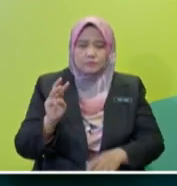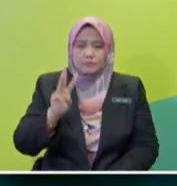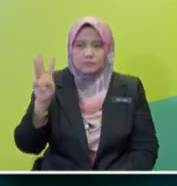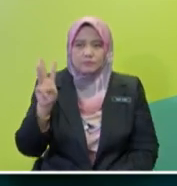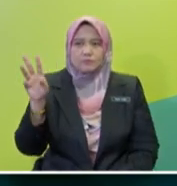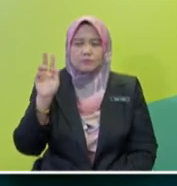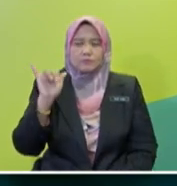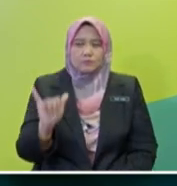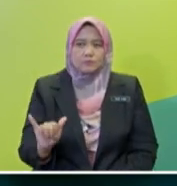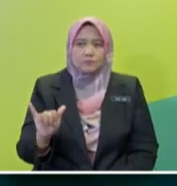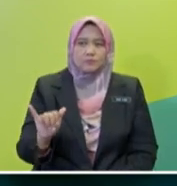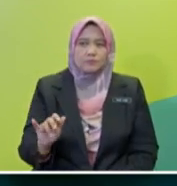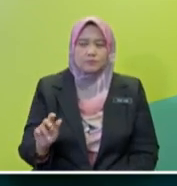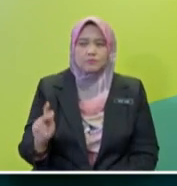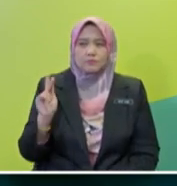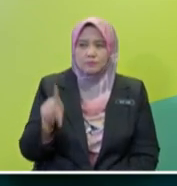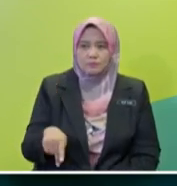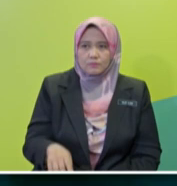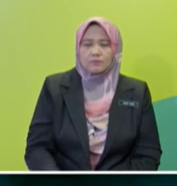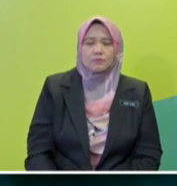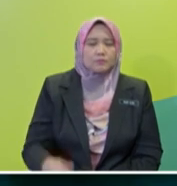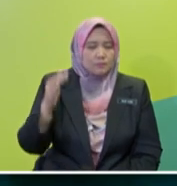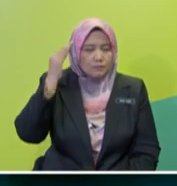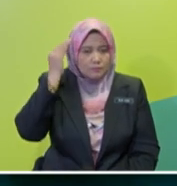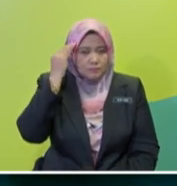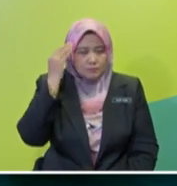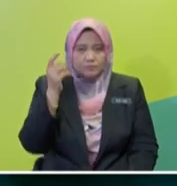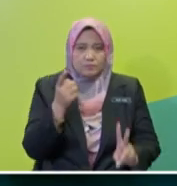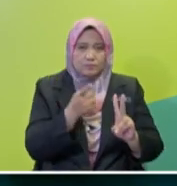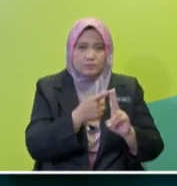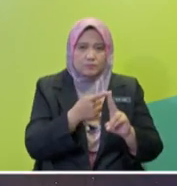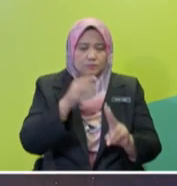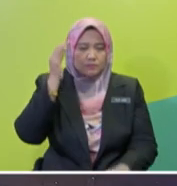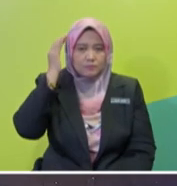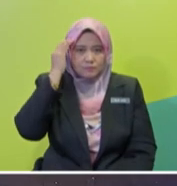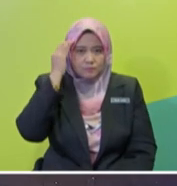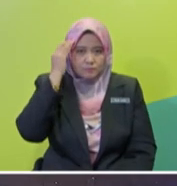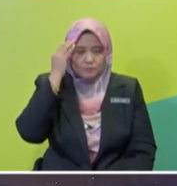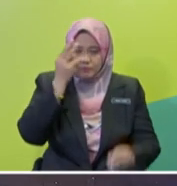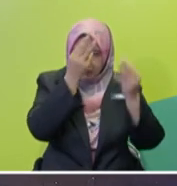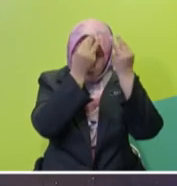mengetahui maklumat penting yang harus dimasukkan akibat